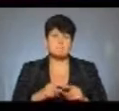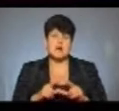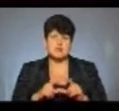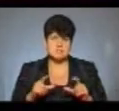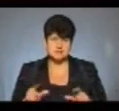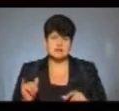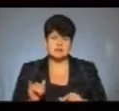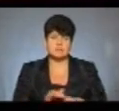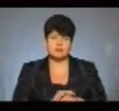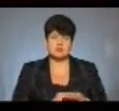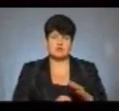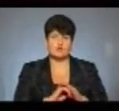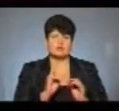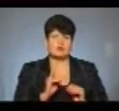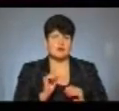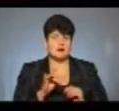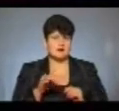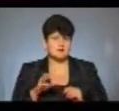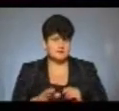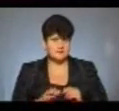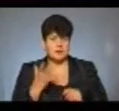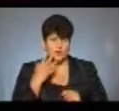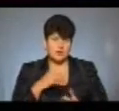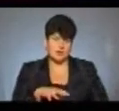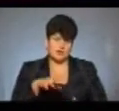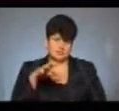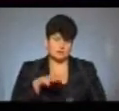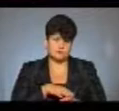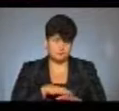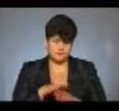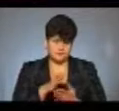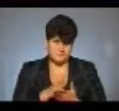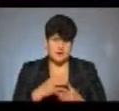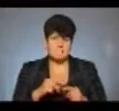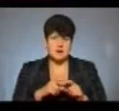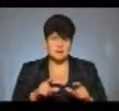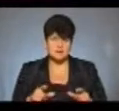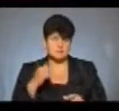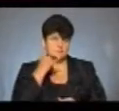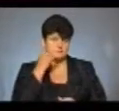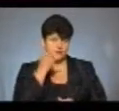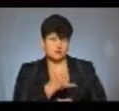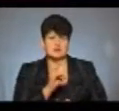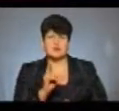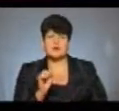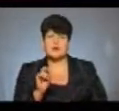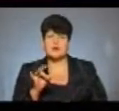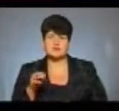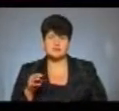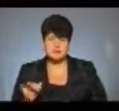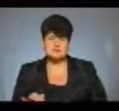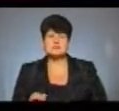і благодійний фонд «Карітас». Коли контейнер дозаповнюється, тоді магазин набирає «Карітас»,